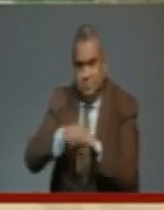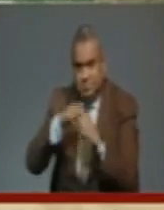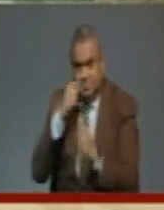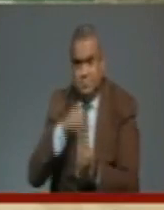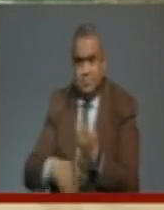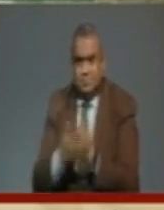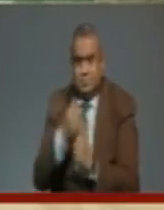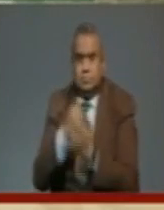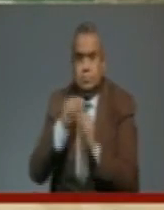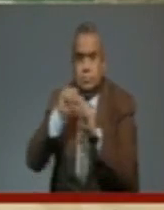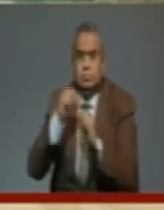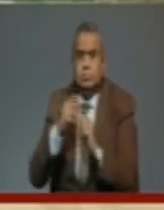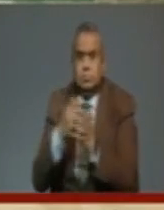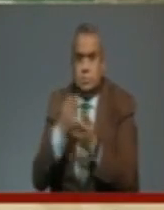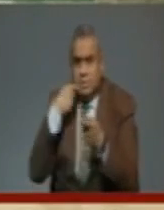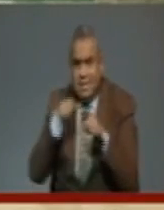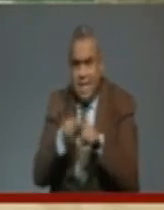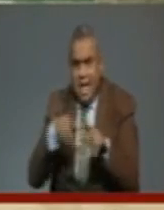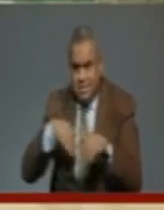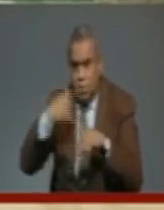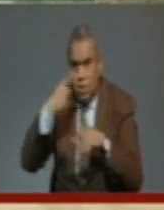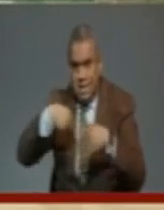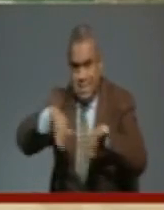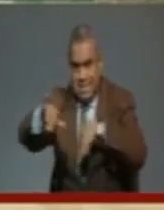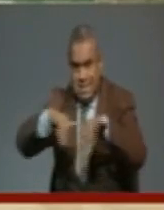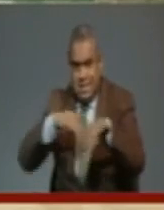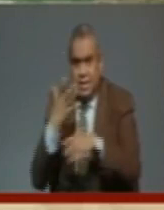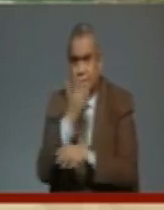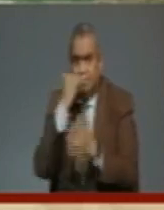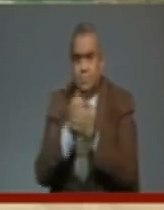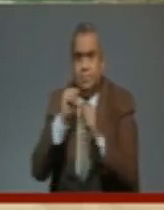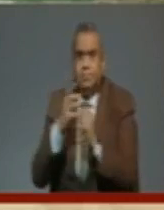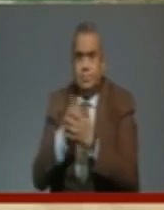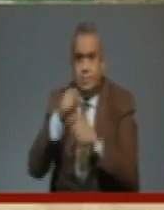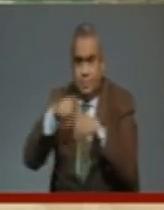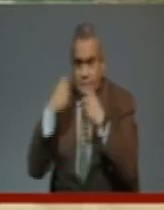سواء ازدواج للخط زي ما حضرتك بتشوف دلوقتي وتطوير للبنيه الاساسيه